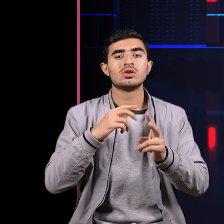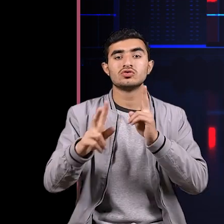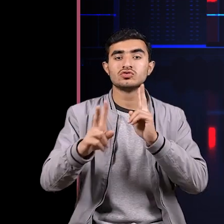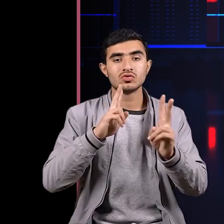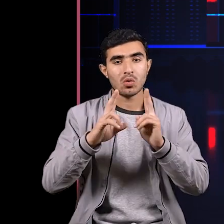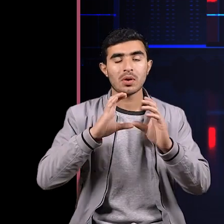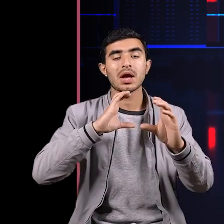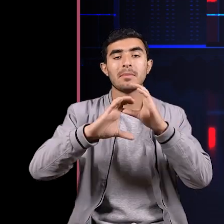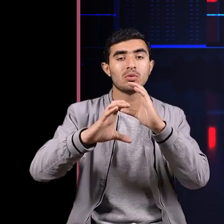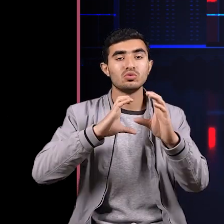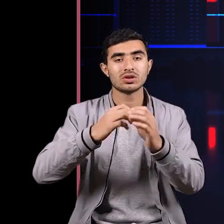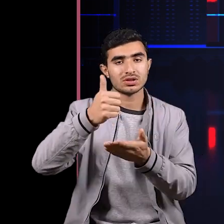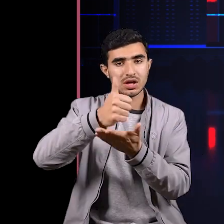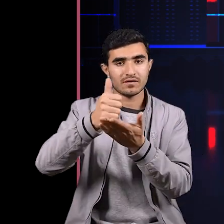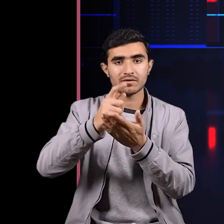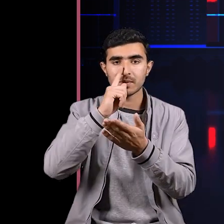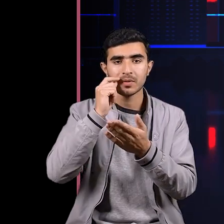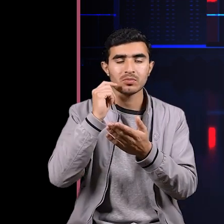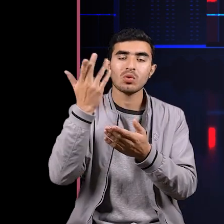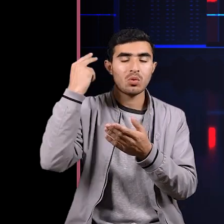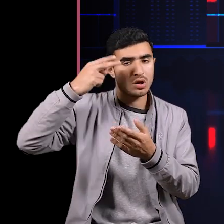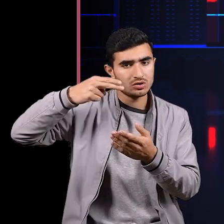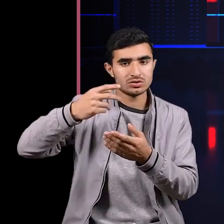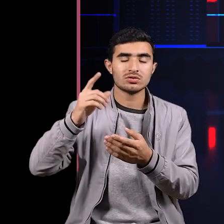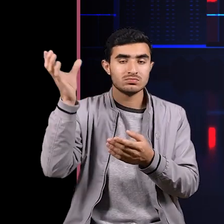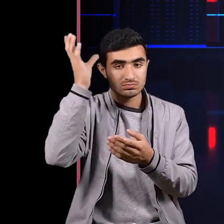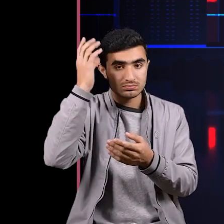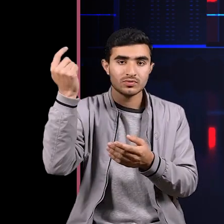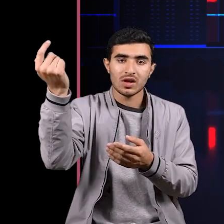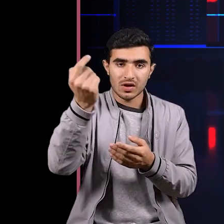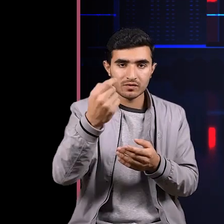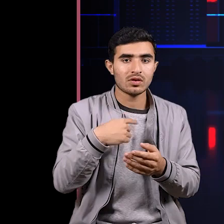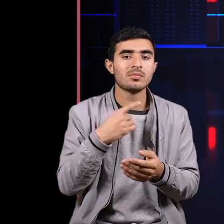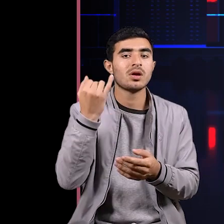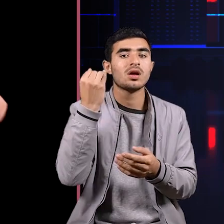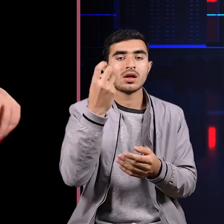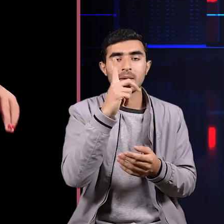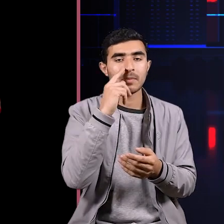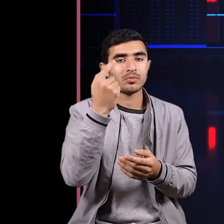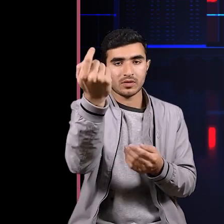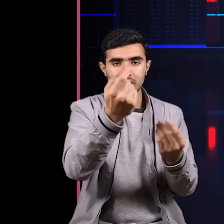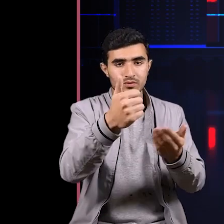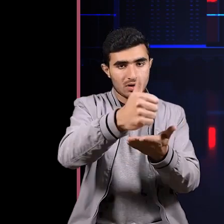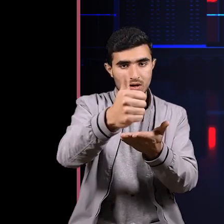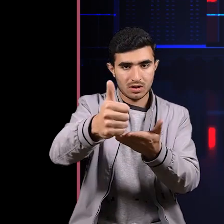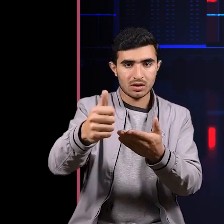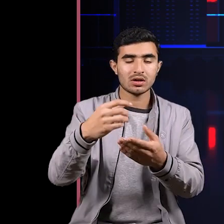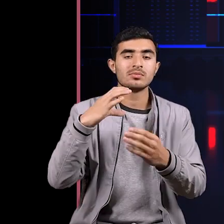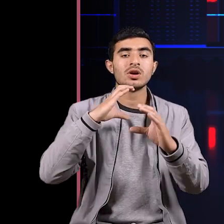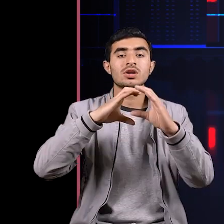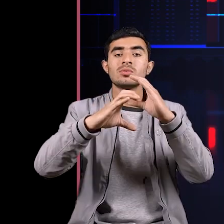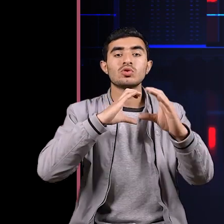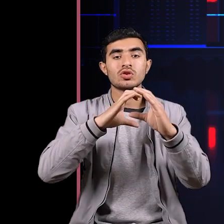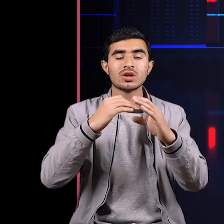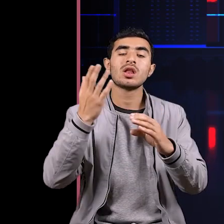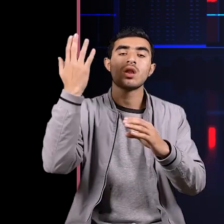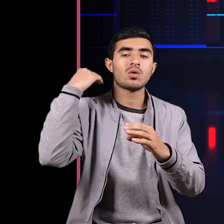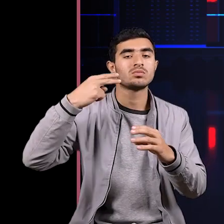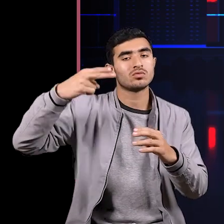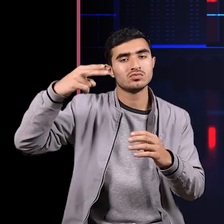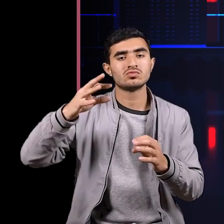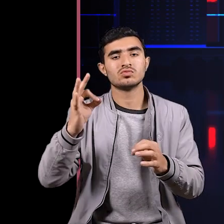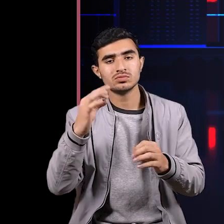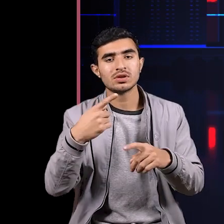डायरेक्ट अपने उन गेस्ट स्पीकर्स के साथ इंटरेक्ट कर सकें। एक लिटरेचर फ्रेंडली सोसाइटी का क़याम हो पाकिस्तान के अंदर, हमारे मुल्क के